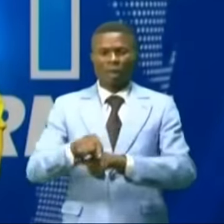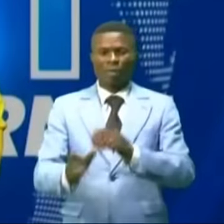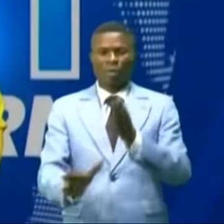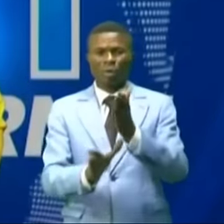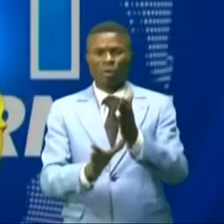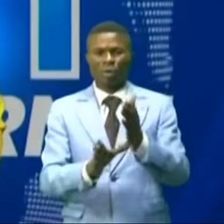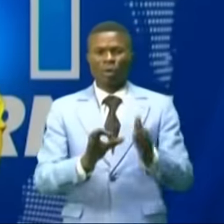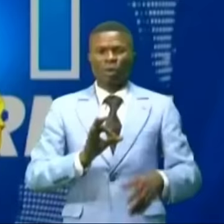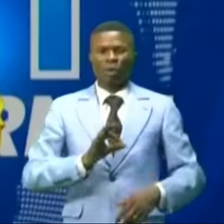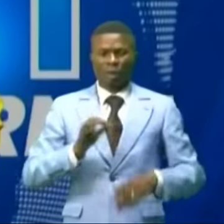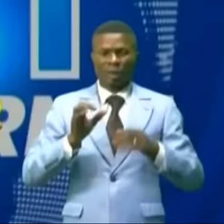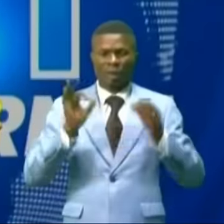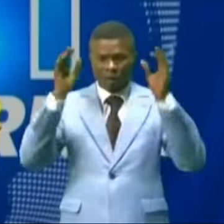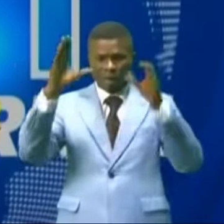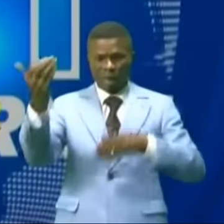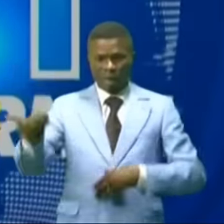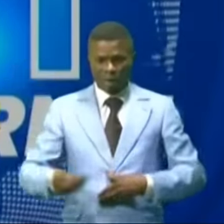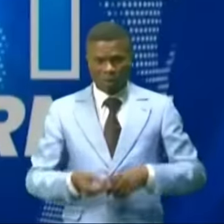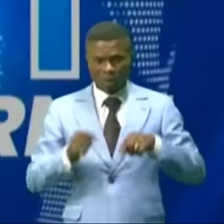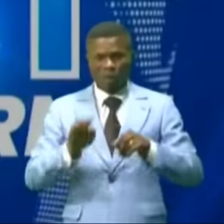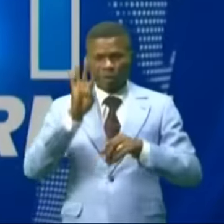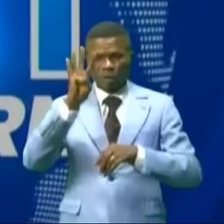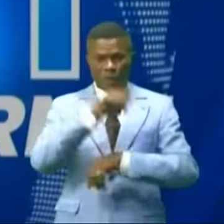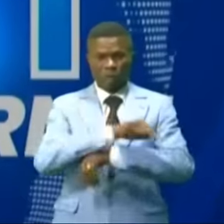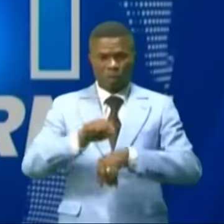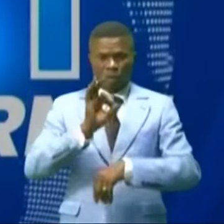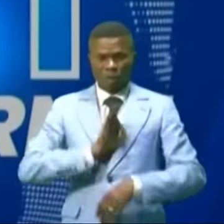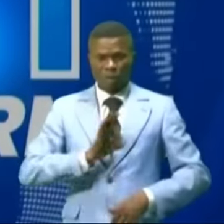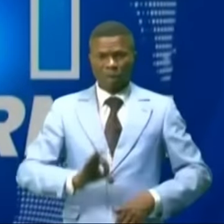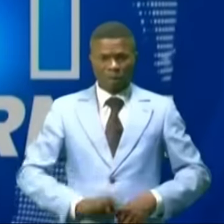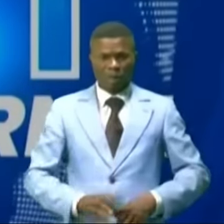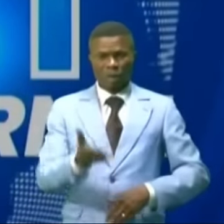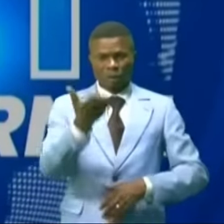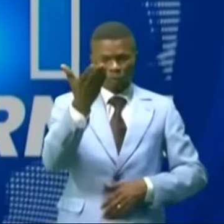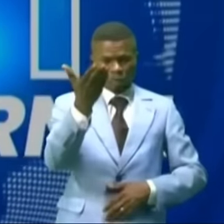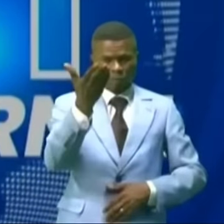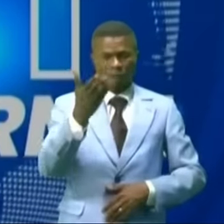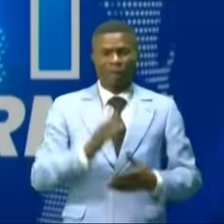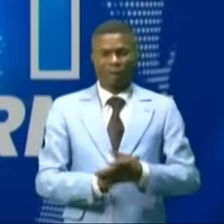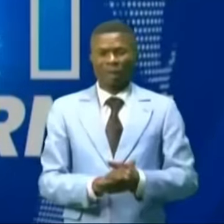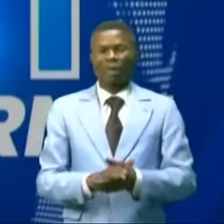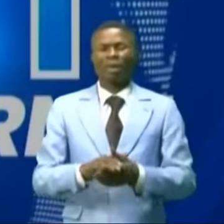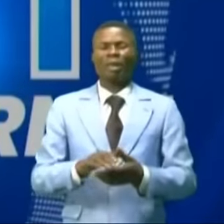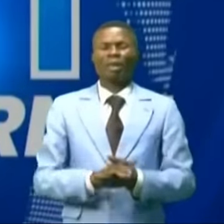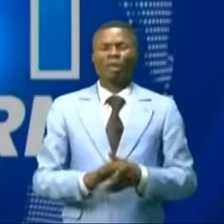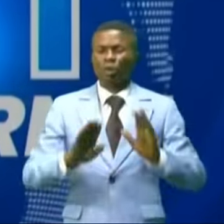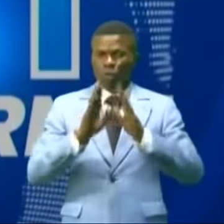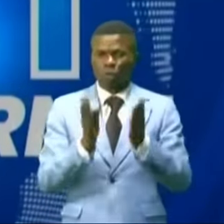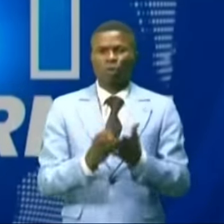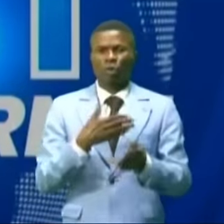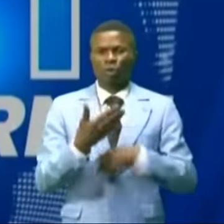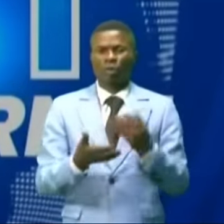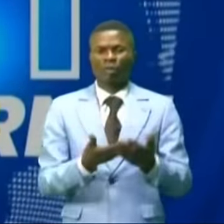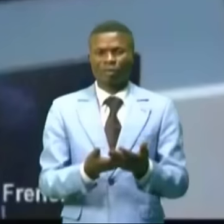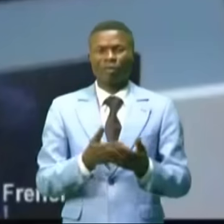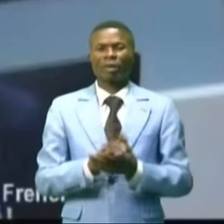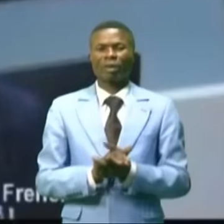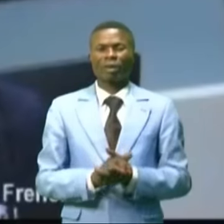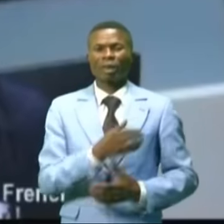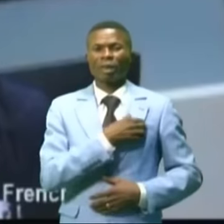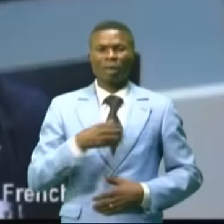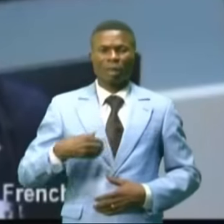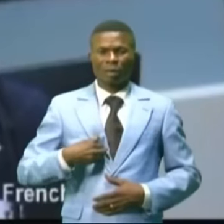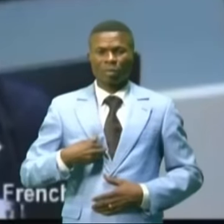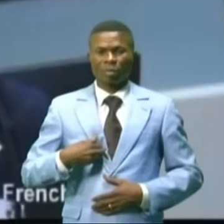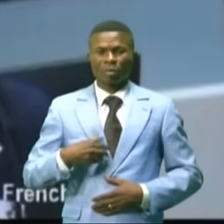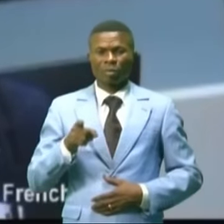l'État qui les a reçus ce jeudi au Palais de la Nation. Un reportage de Pierre Kibambe Somwe et Chichi Mbuta. Madame Stacy